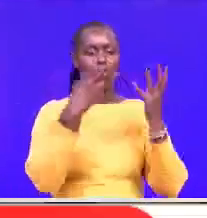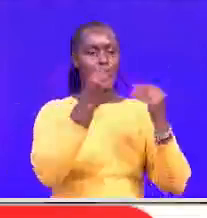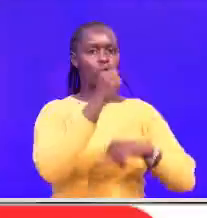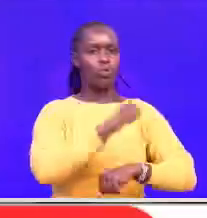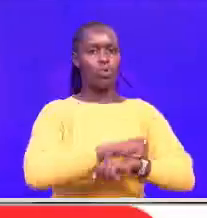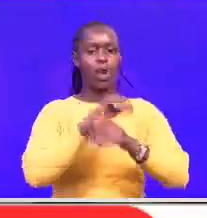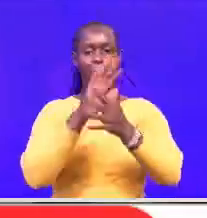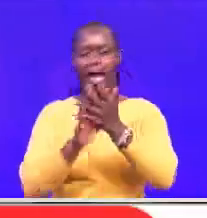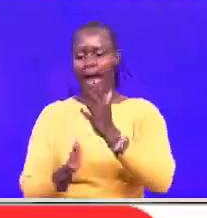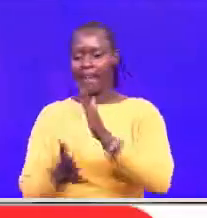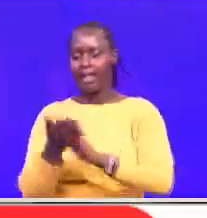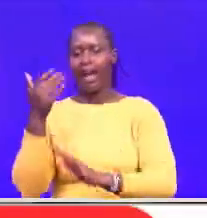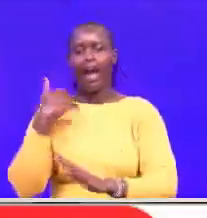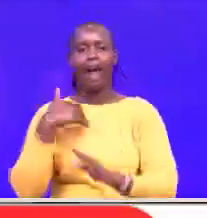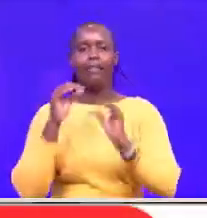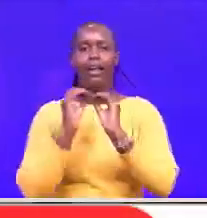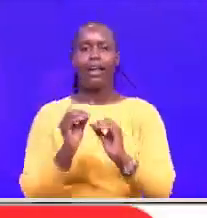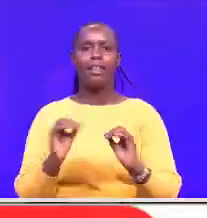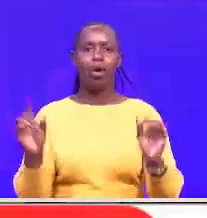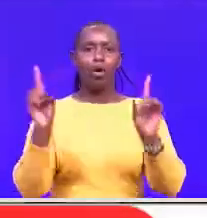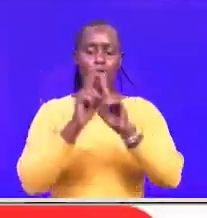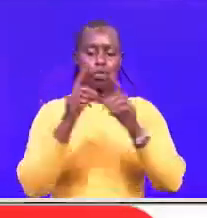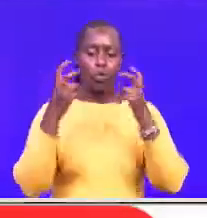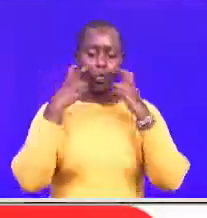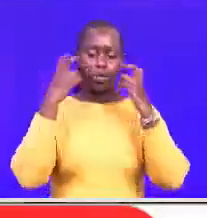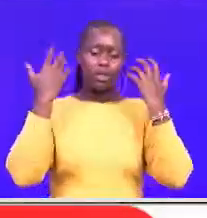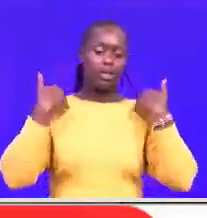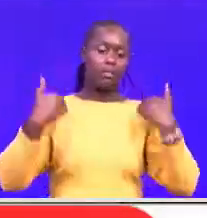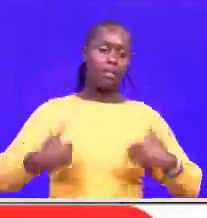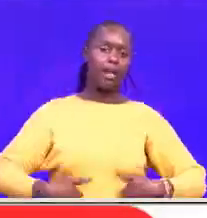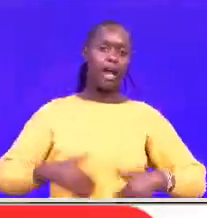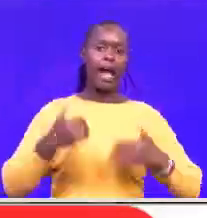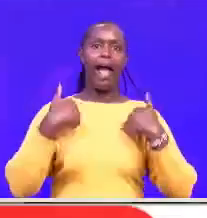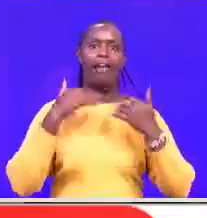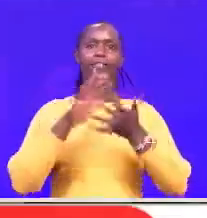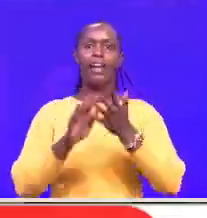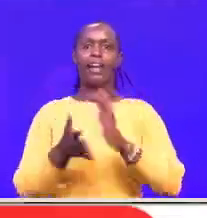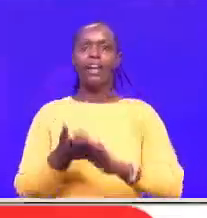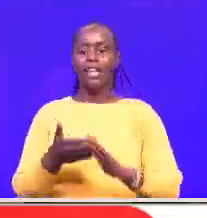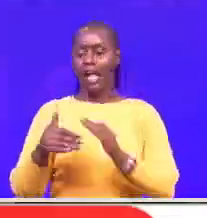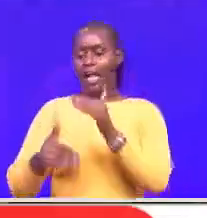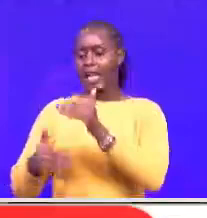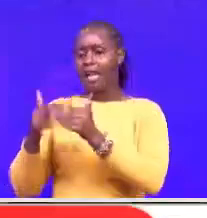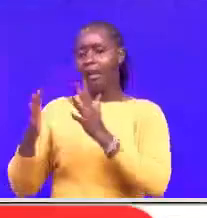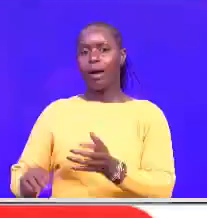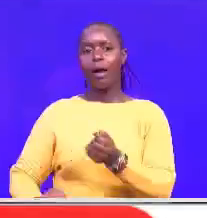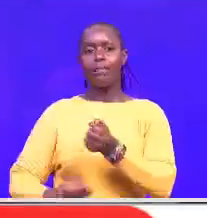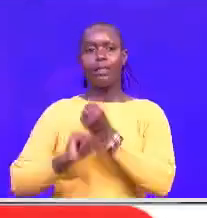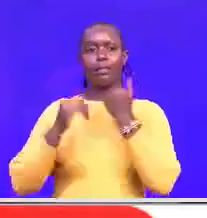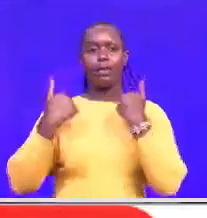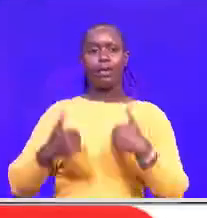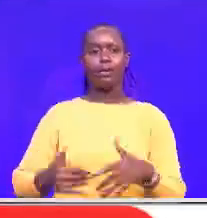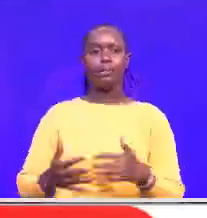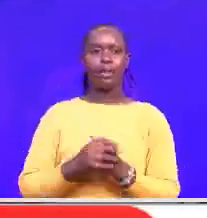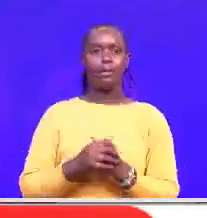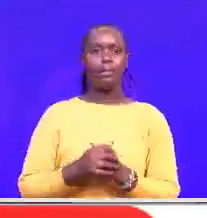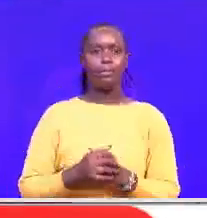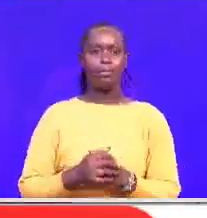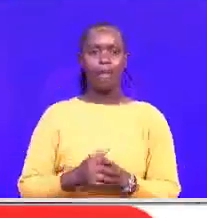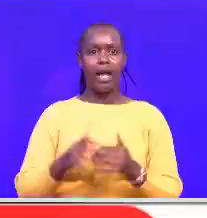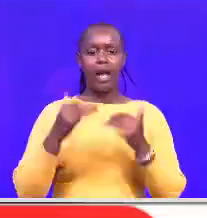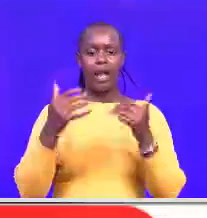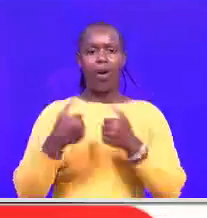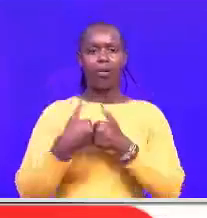sina. Sina yeni, hata vile mnaniona hivi mimi sina hata nguo. Ni jirani ndiye amenisaidia. Diriwa hao